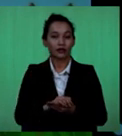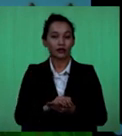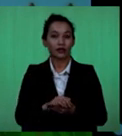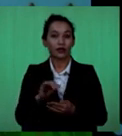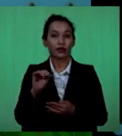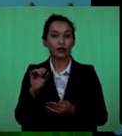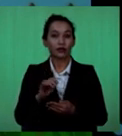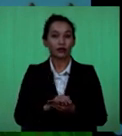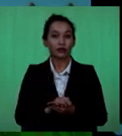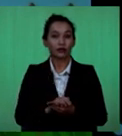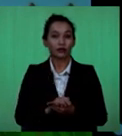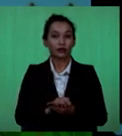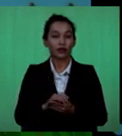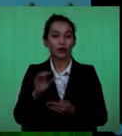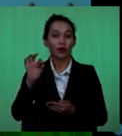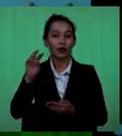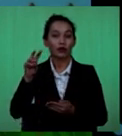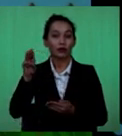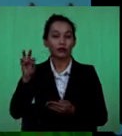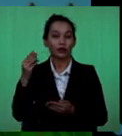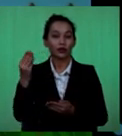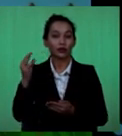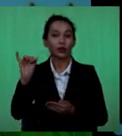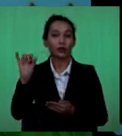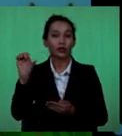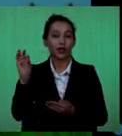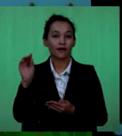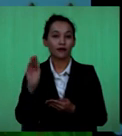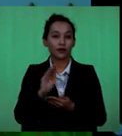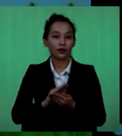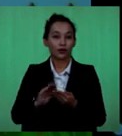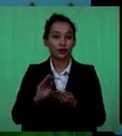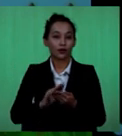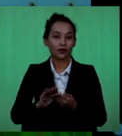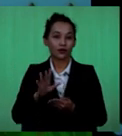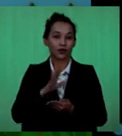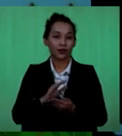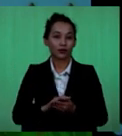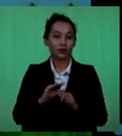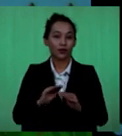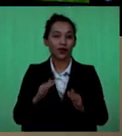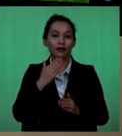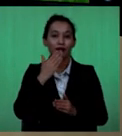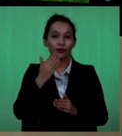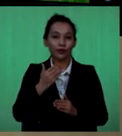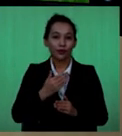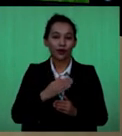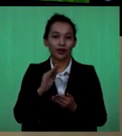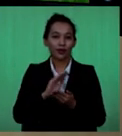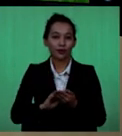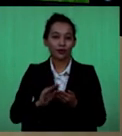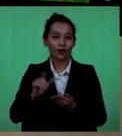o'sarif yozganlar. 60 o'sarif bolalarning sevimli hikoya nafis yozuvchisi. Ular juda ko'p